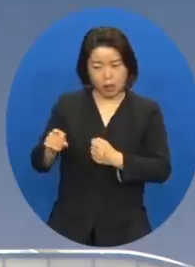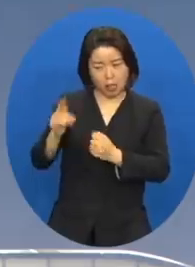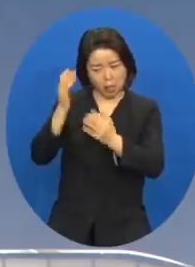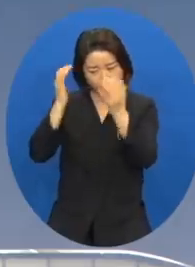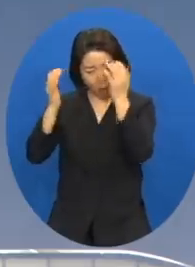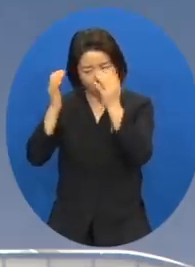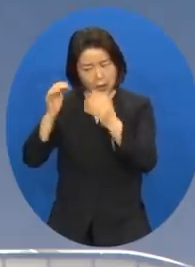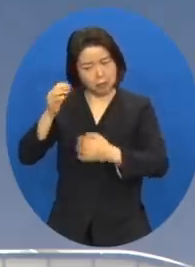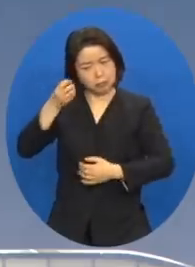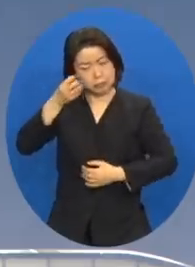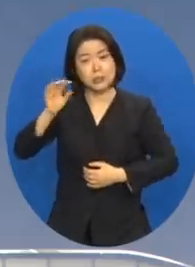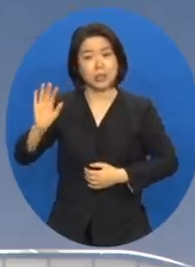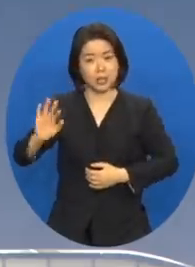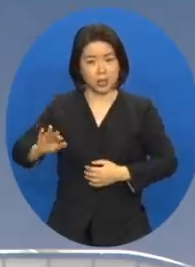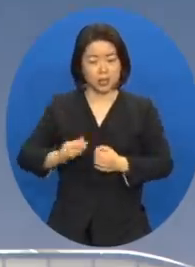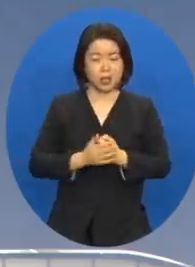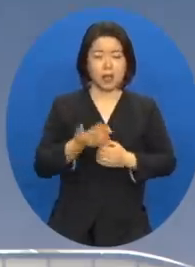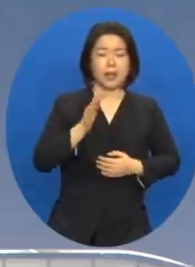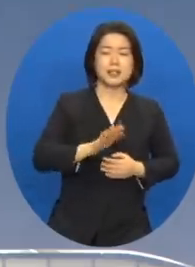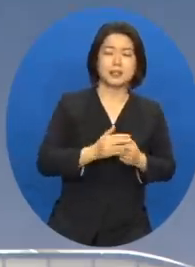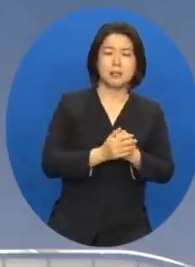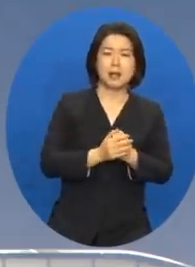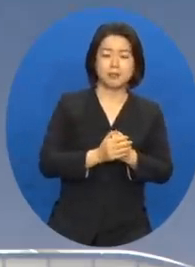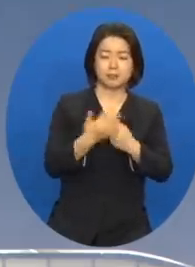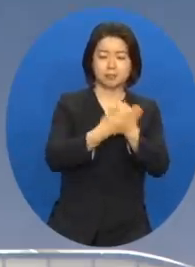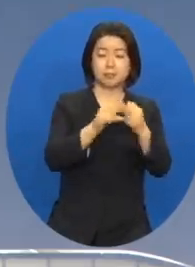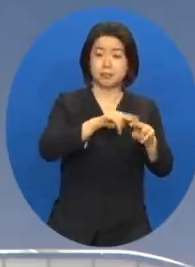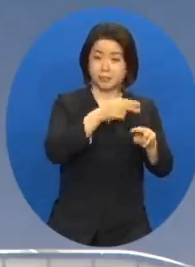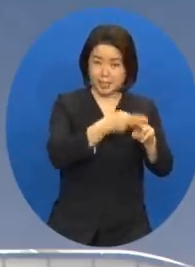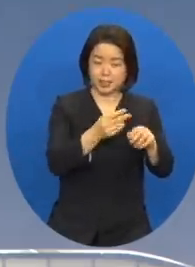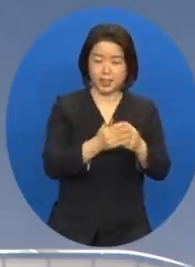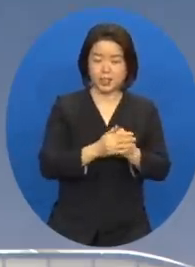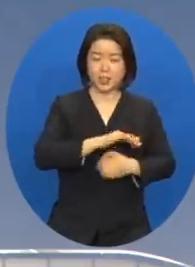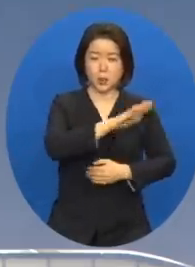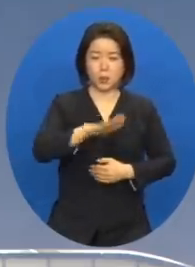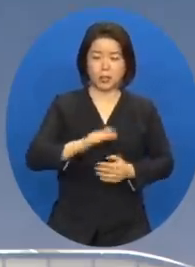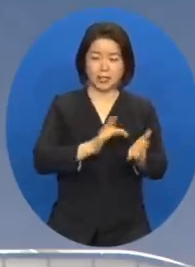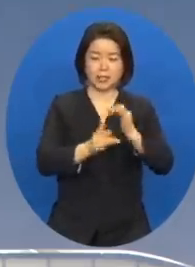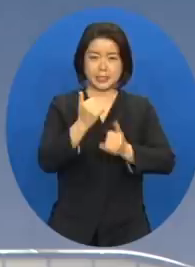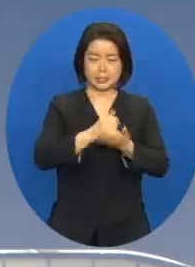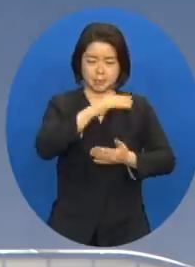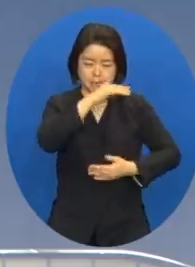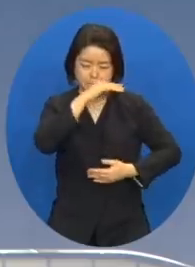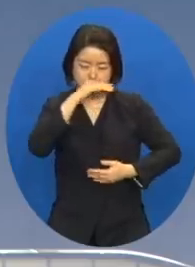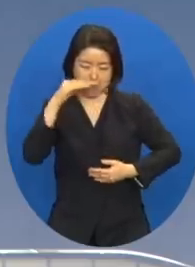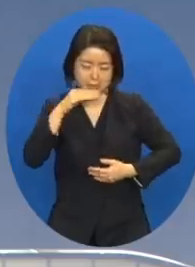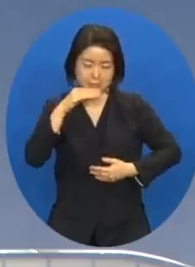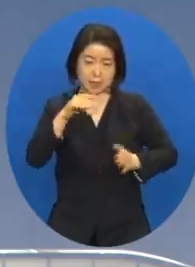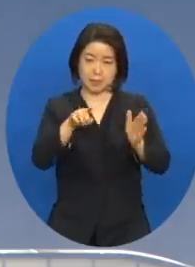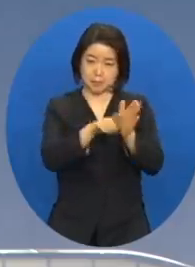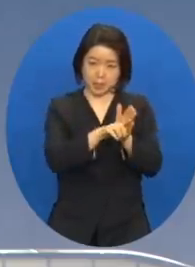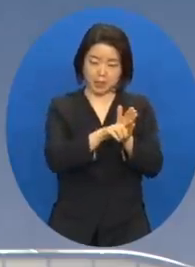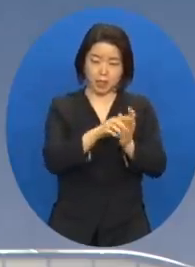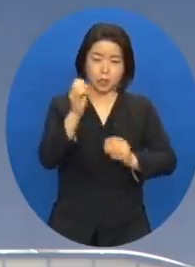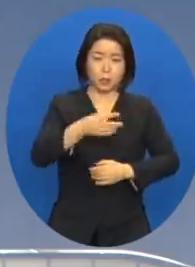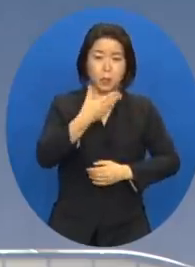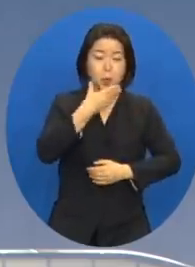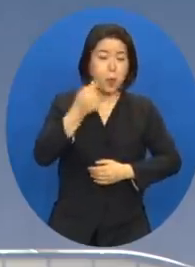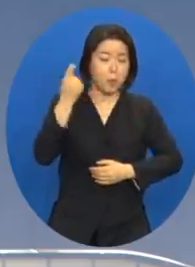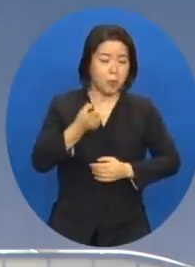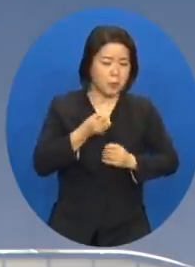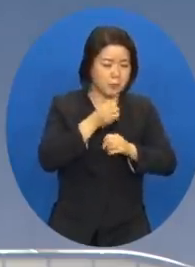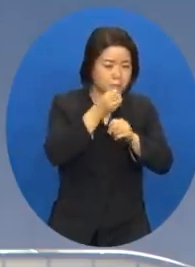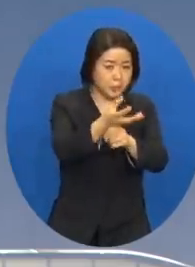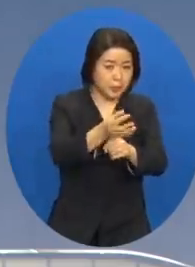은사는 우리가 예수를 제대로 믿게 하려고 그리고 다른 불신자에게 복음을 전하게 하려고